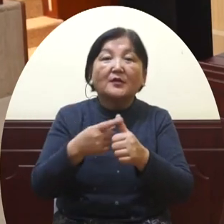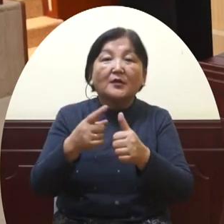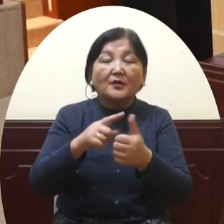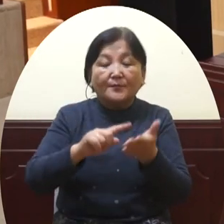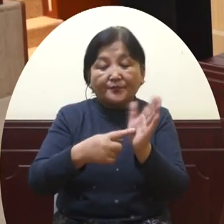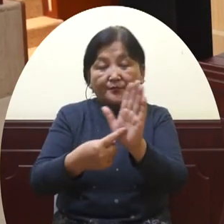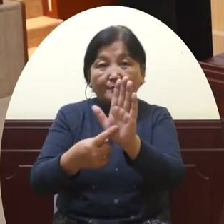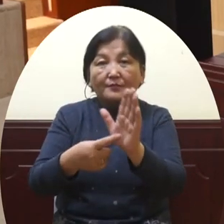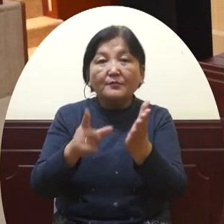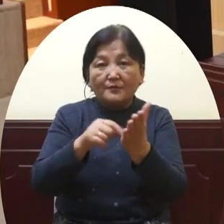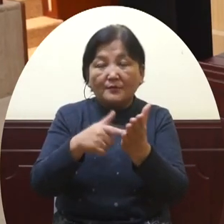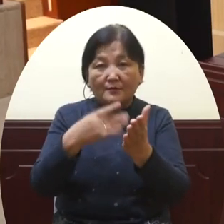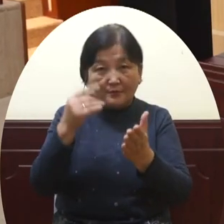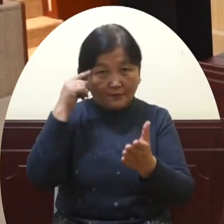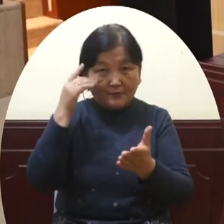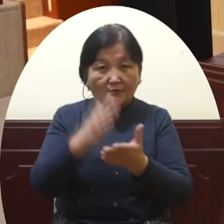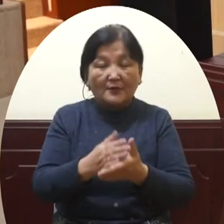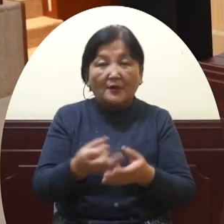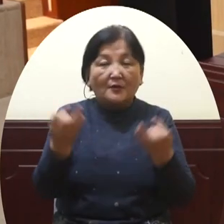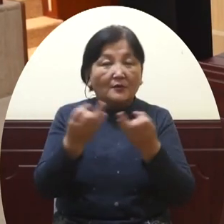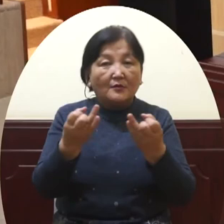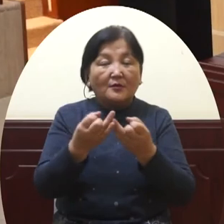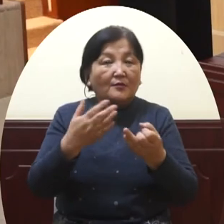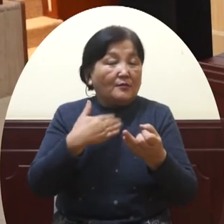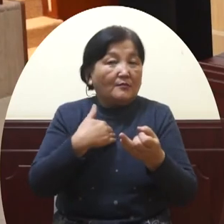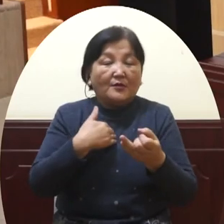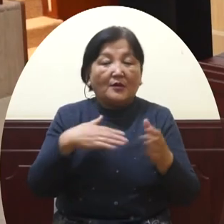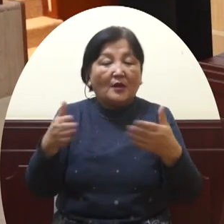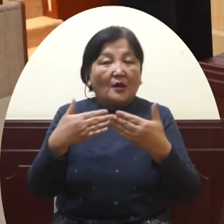маргалдахгүй шүү дээ. Тэг ийм боломж ч байхгүй.